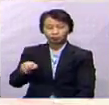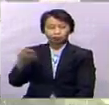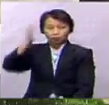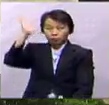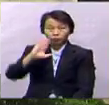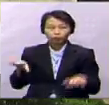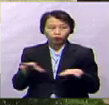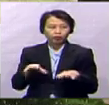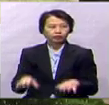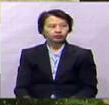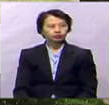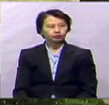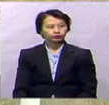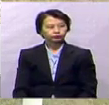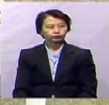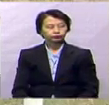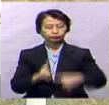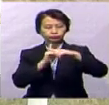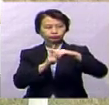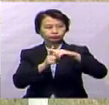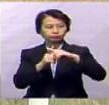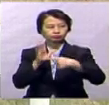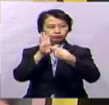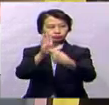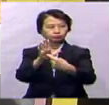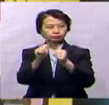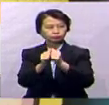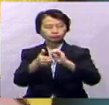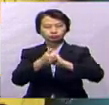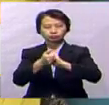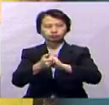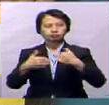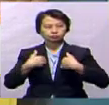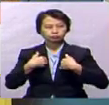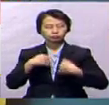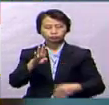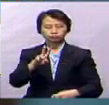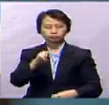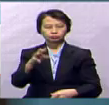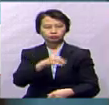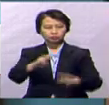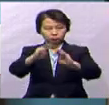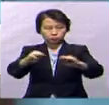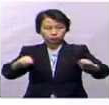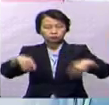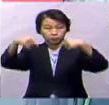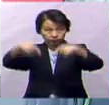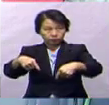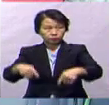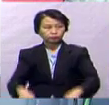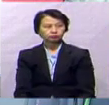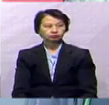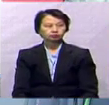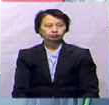pernah buat. Perkembangan positif ini jelas terserlah dengan keakraban yang wujud antara Ben dan juga pelajar di sini.